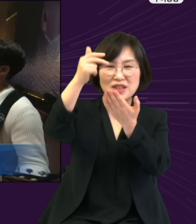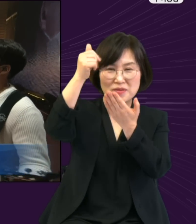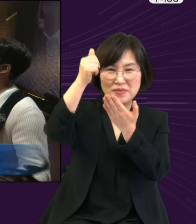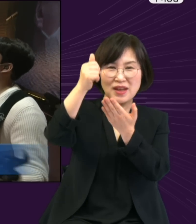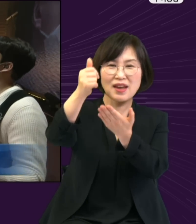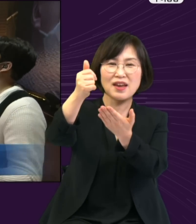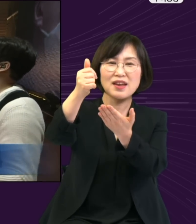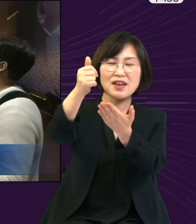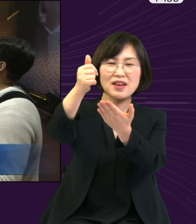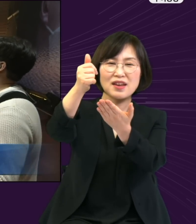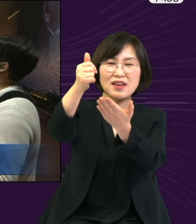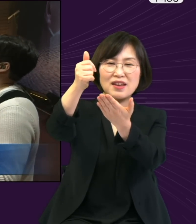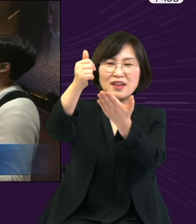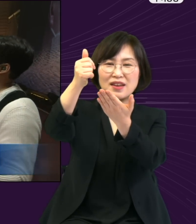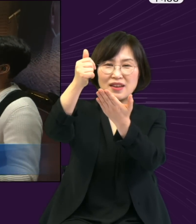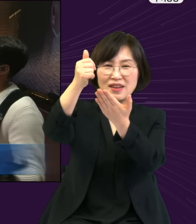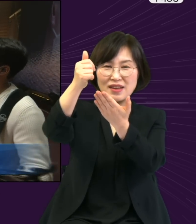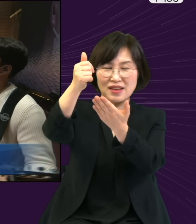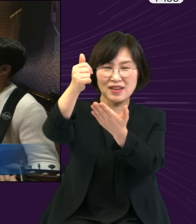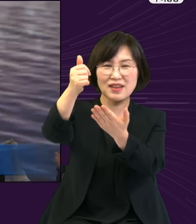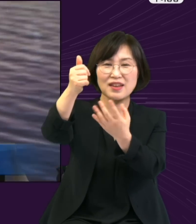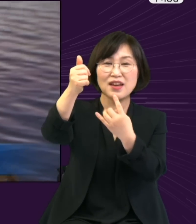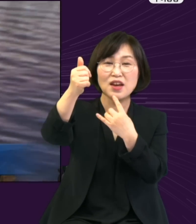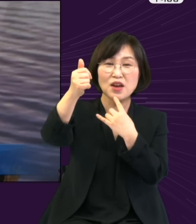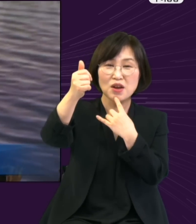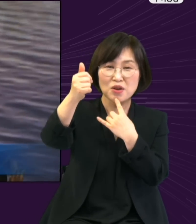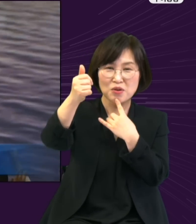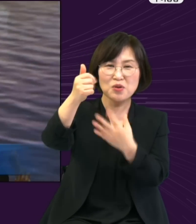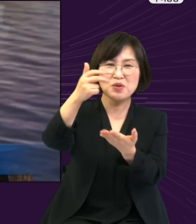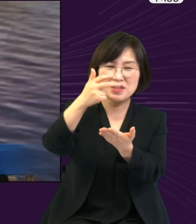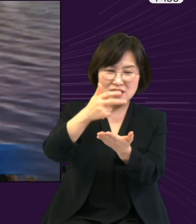주님께 오직 주님께